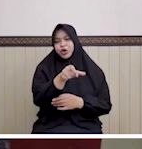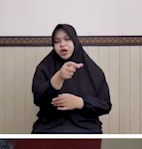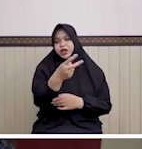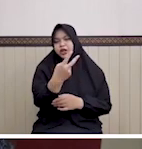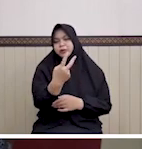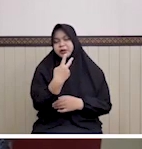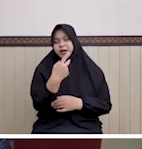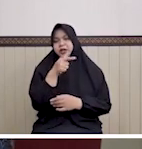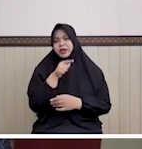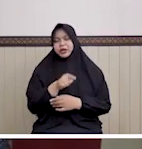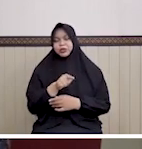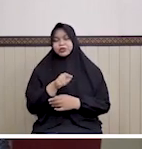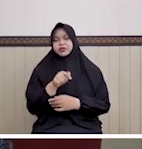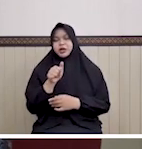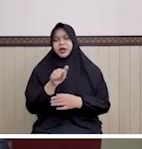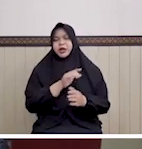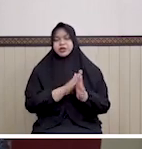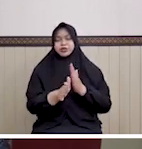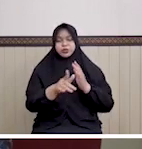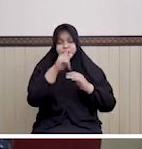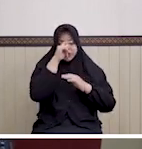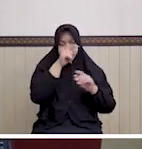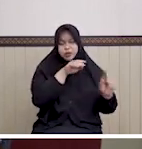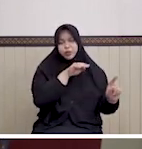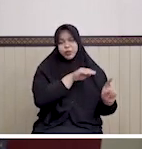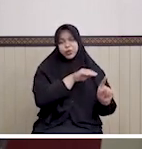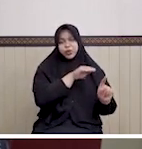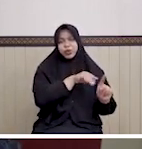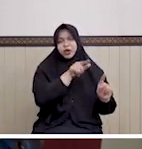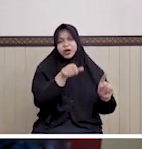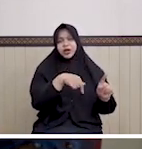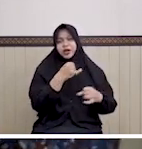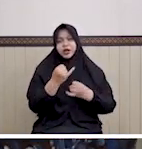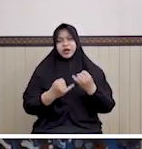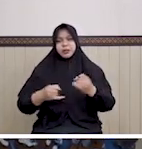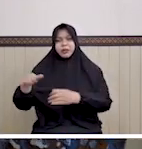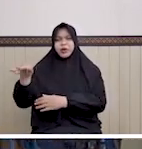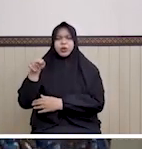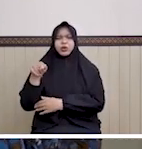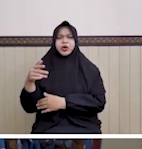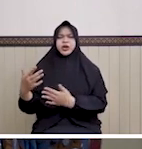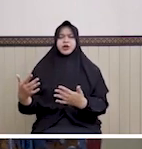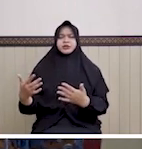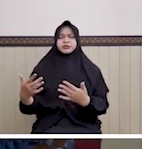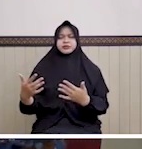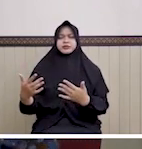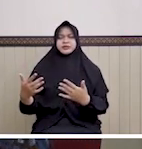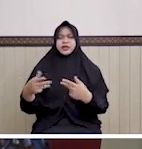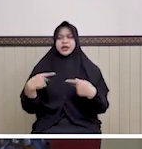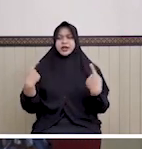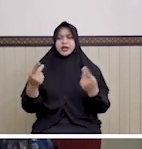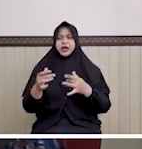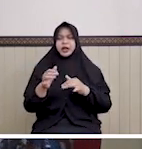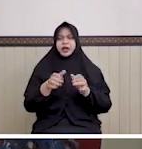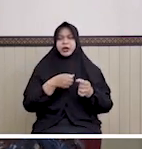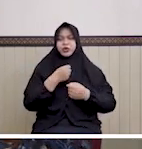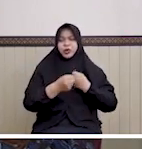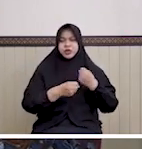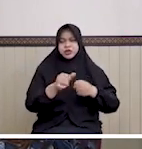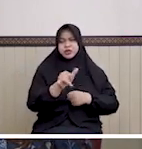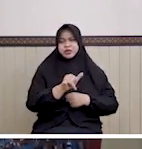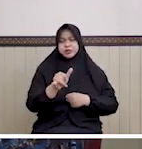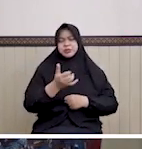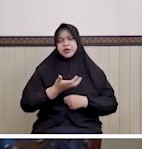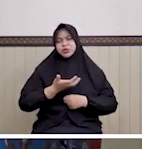memperhatikan itu kan sekarang dituruti dan pada akhirnya pelaku akan bilang loh Itu kan kita lakukan berdasarkan suka sama suka